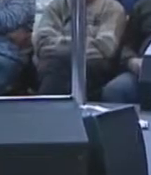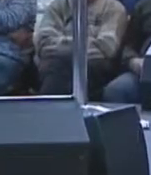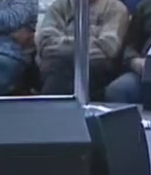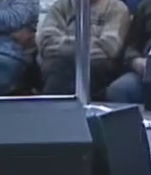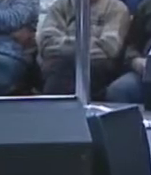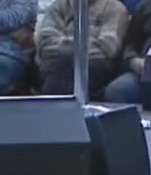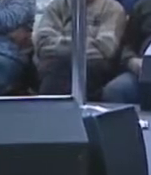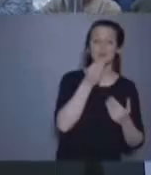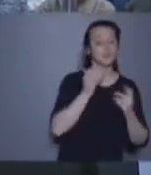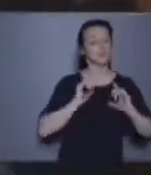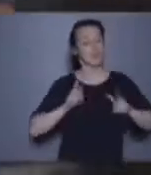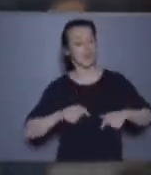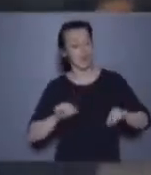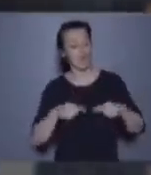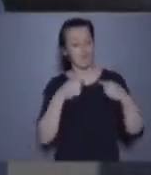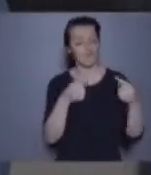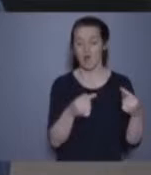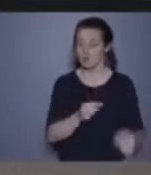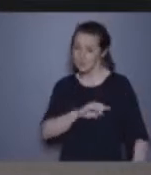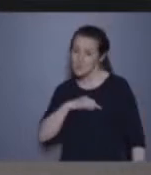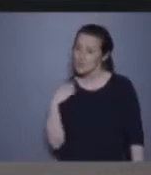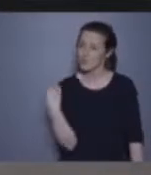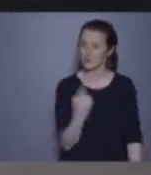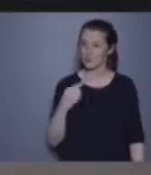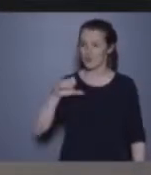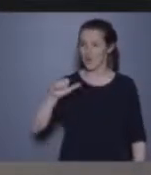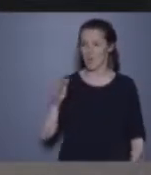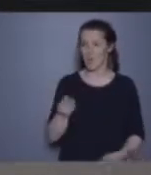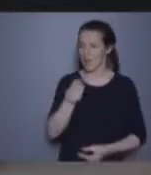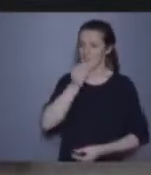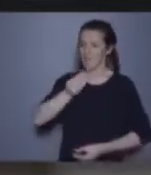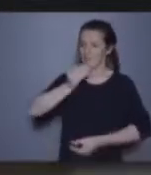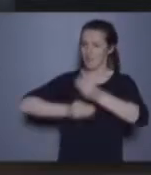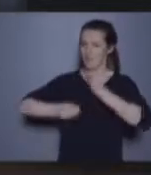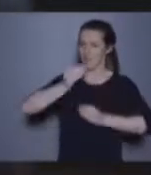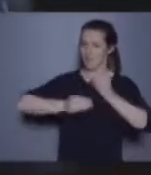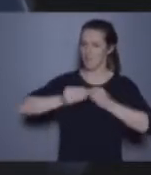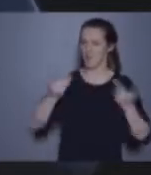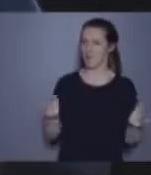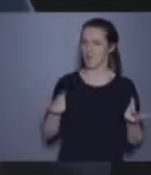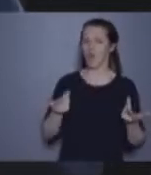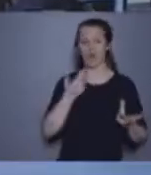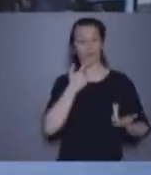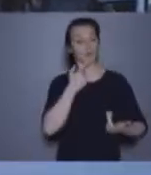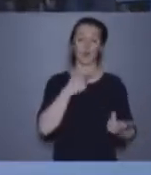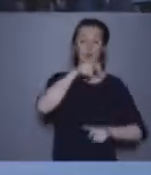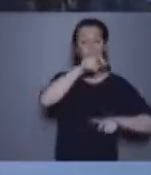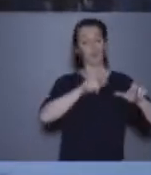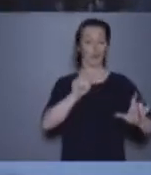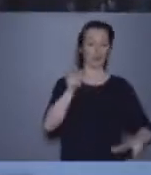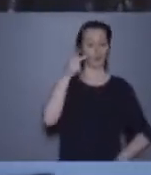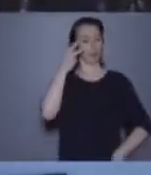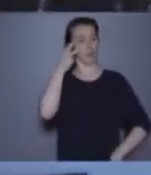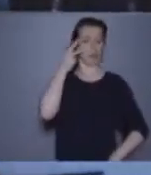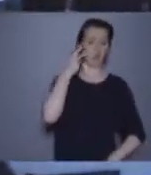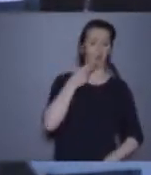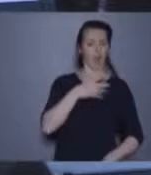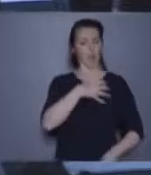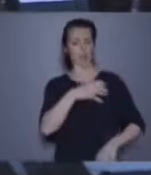scolaire, tous mangeraient bio sans exception, et pas seulement les enfants des riches.